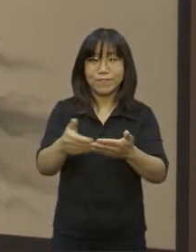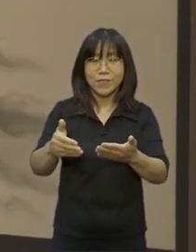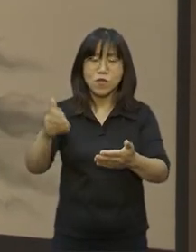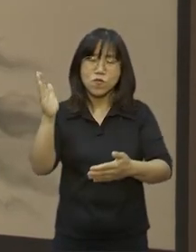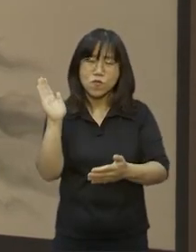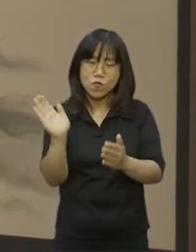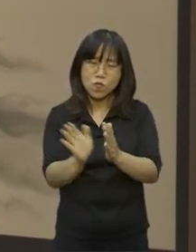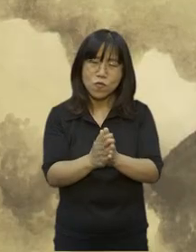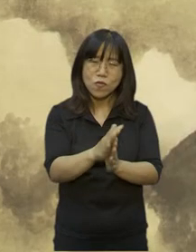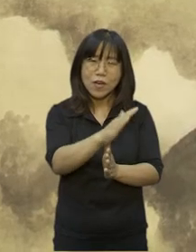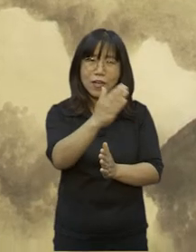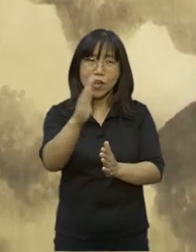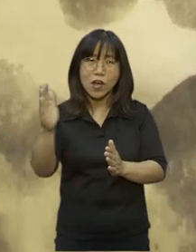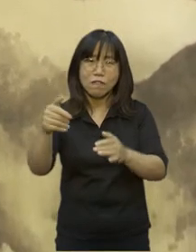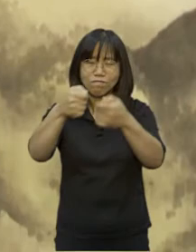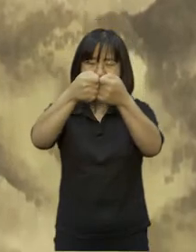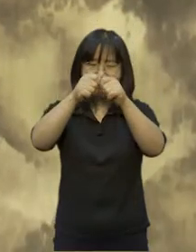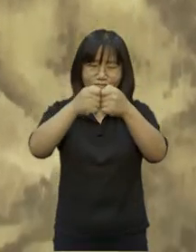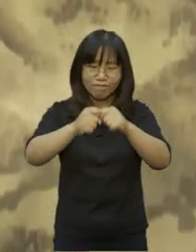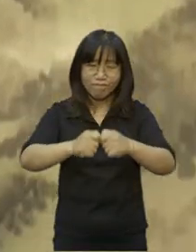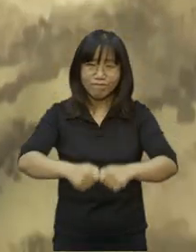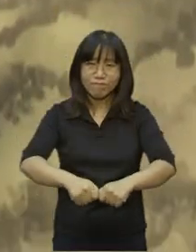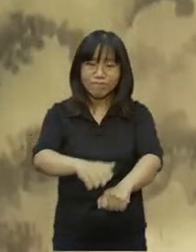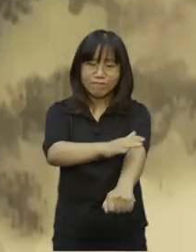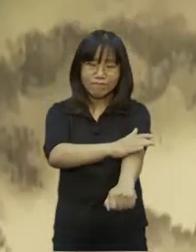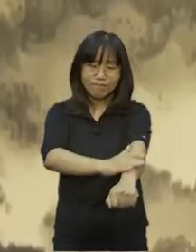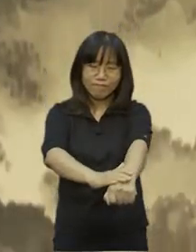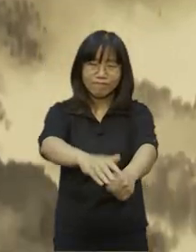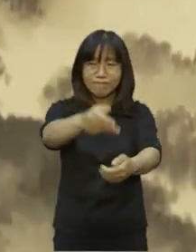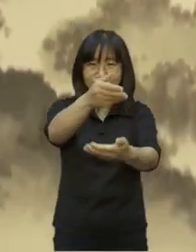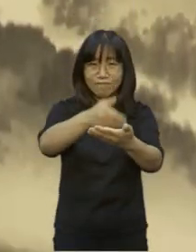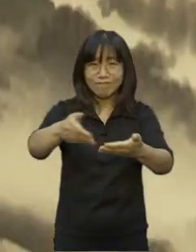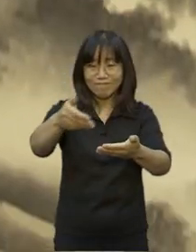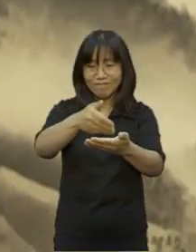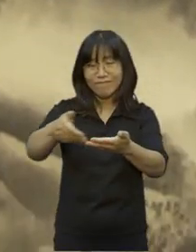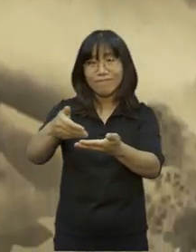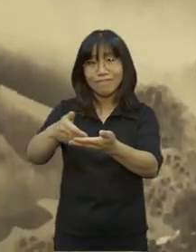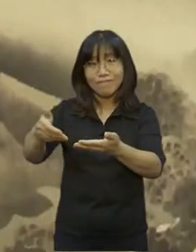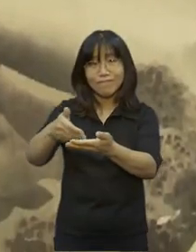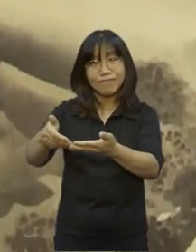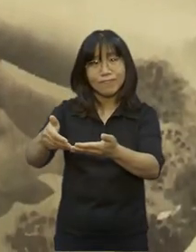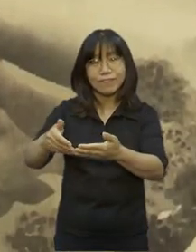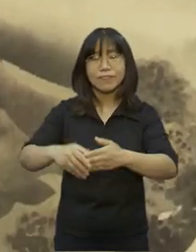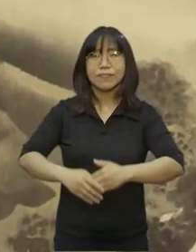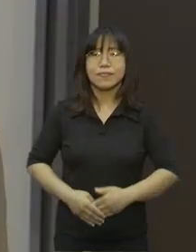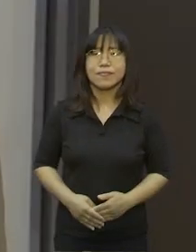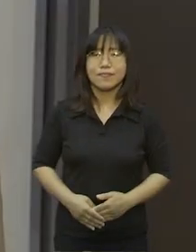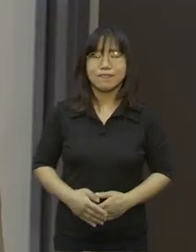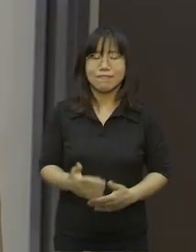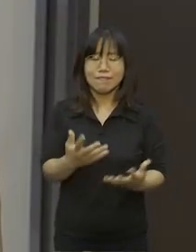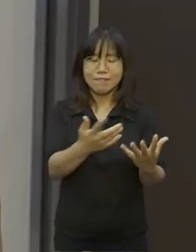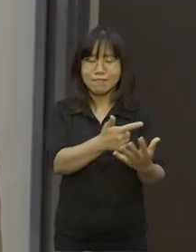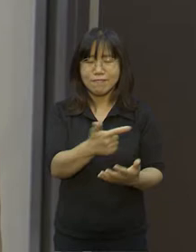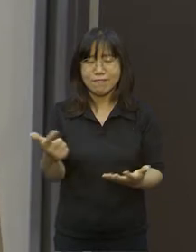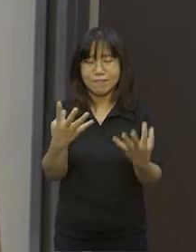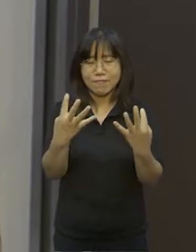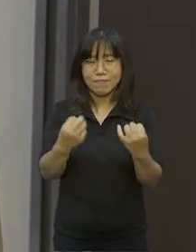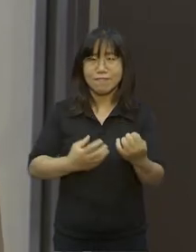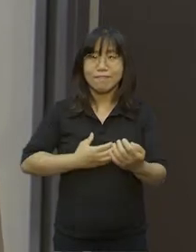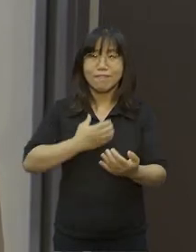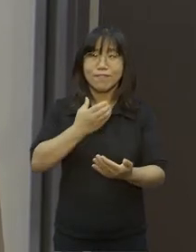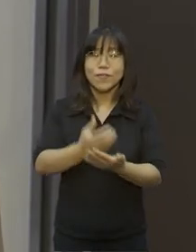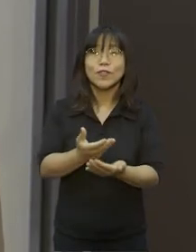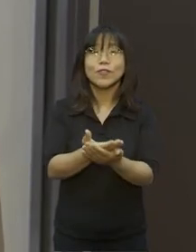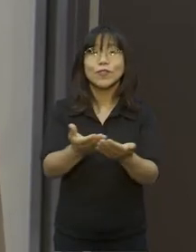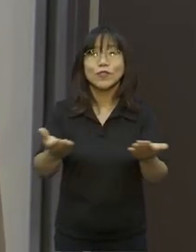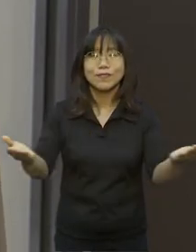이 산이 화려하면서도 정교하면서도 또 세밀하게 이렇게 구성되어 있고요. 많은 그 감동을